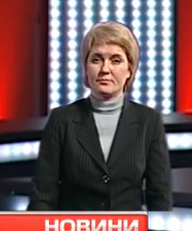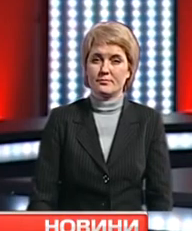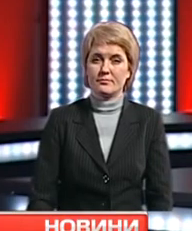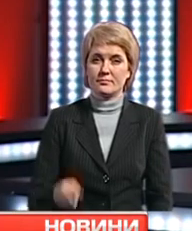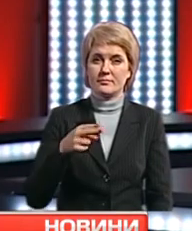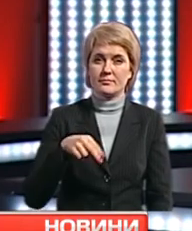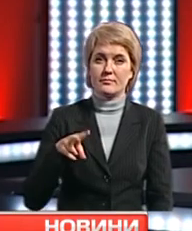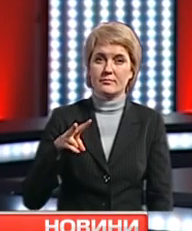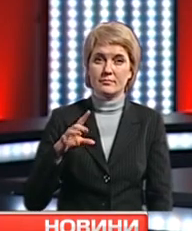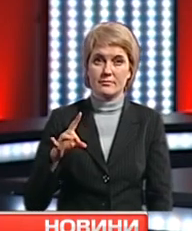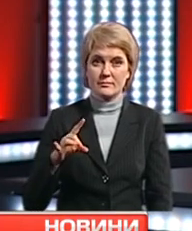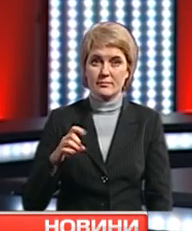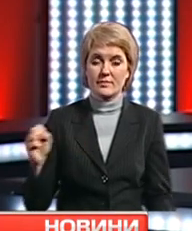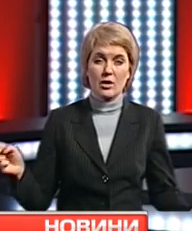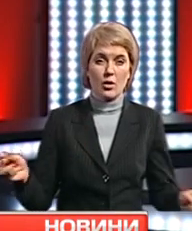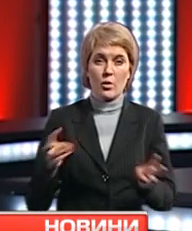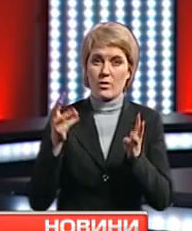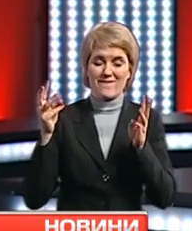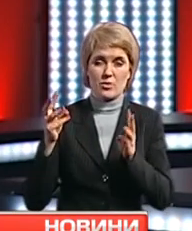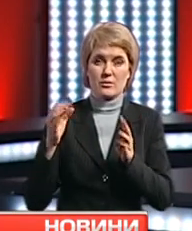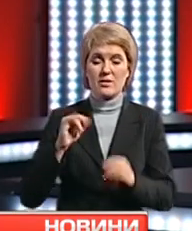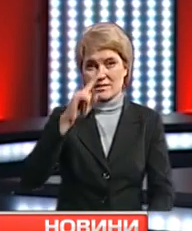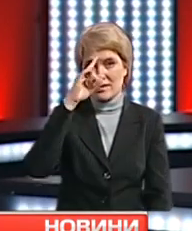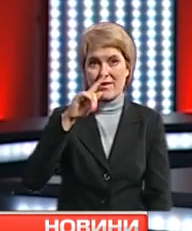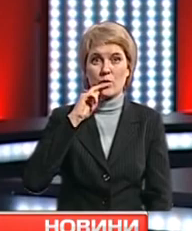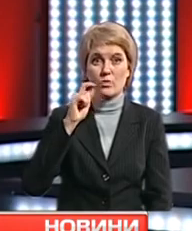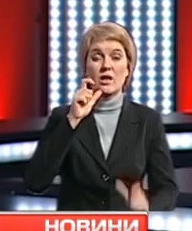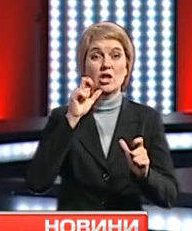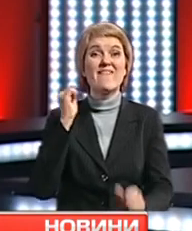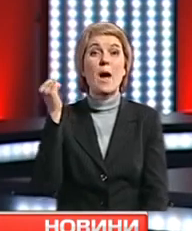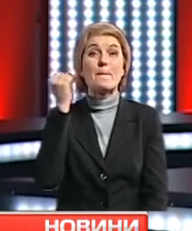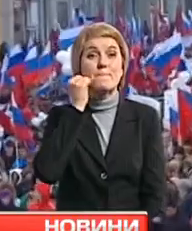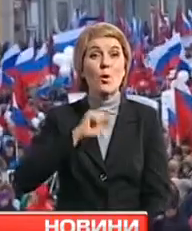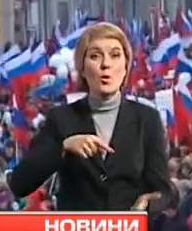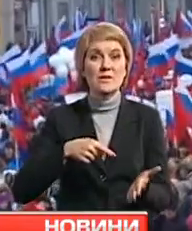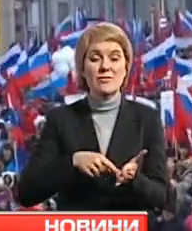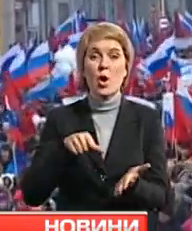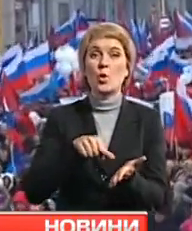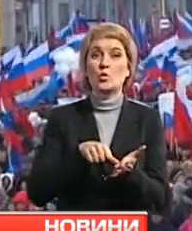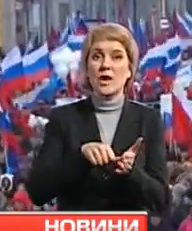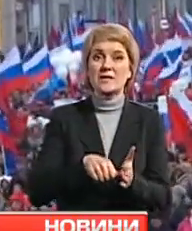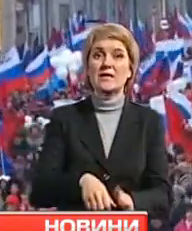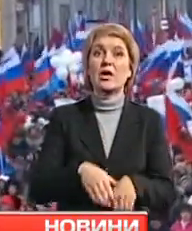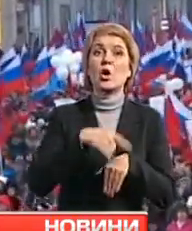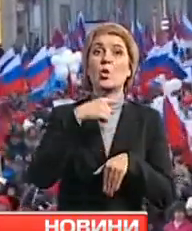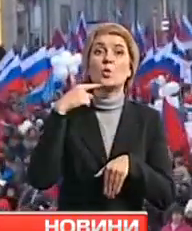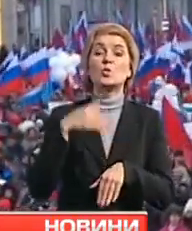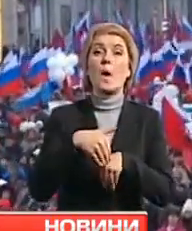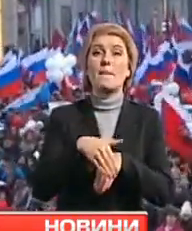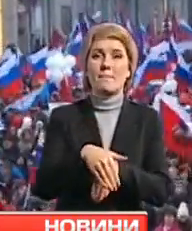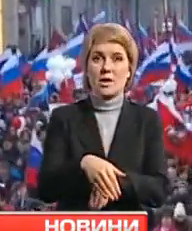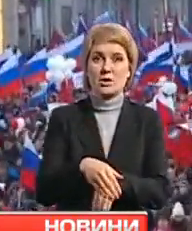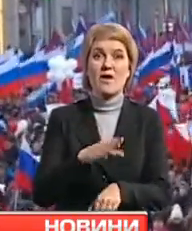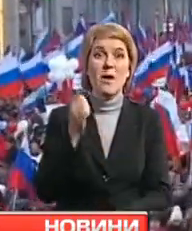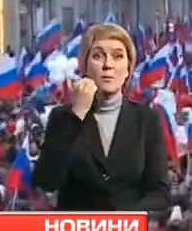ДНР горить у вогні та слава Україні скандували в Москві учасники руського маршу. У День народної єдності, це сьогодні, в російській столиці пройшли відразу